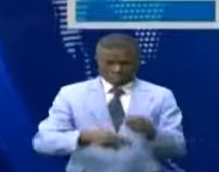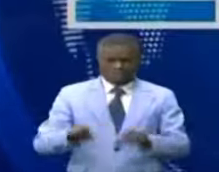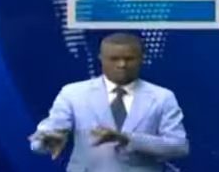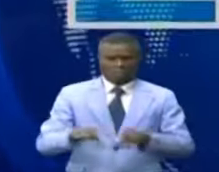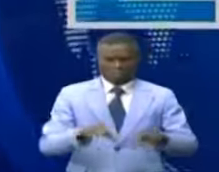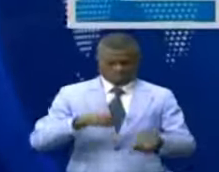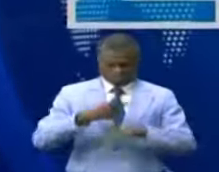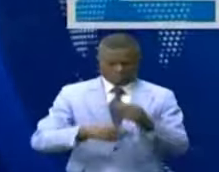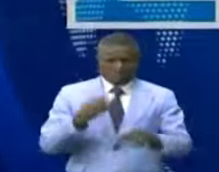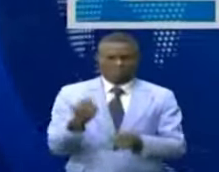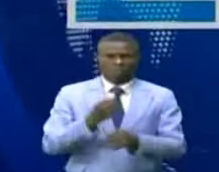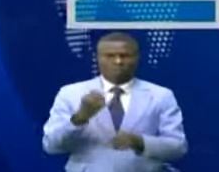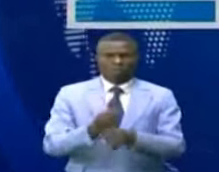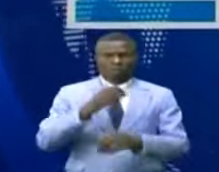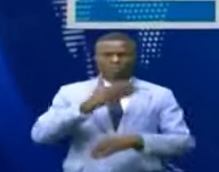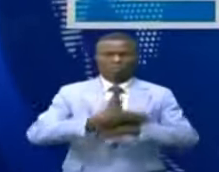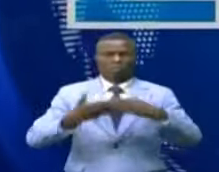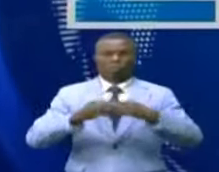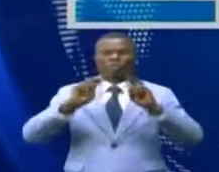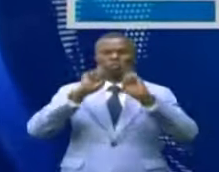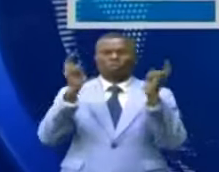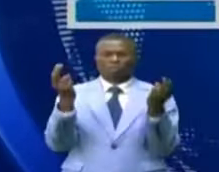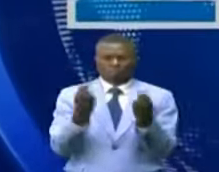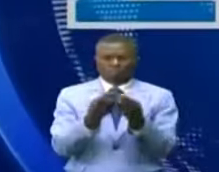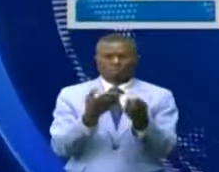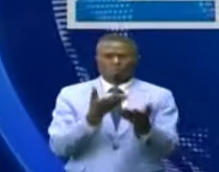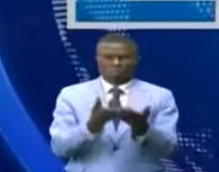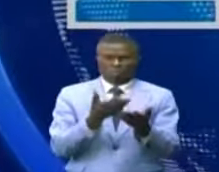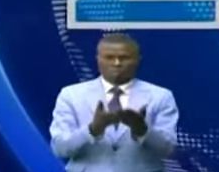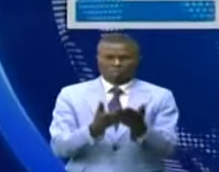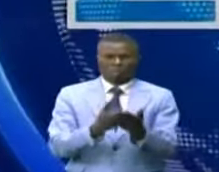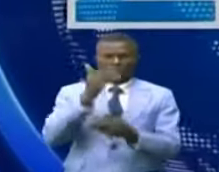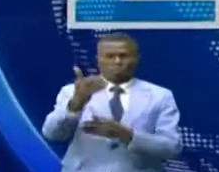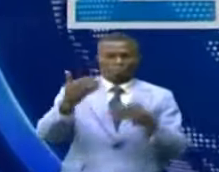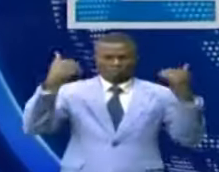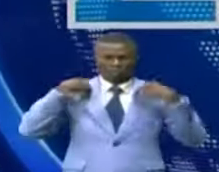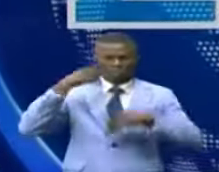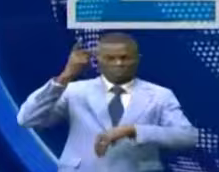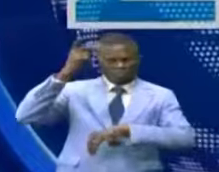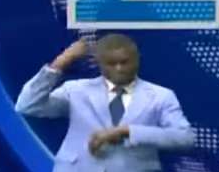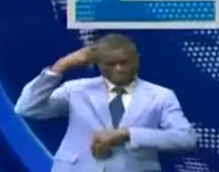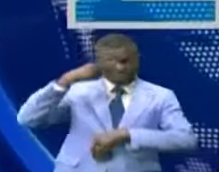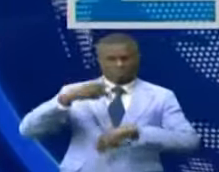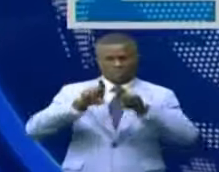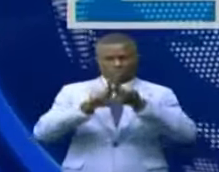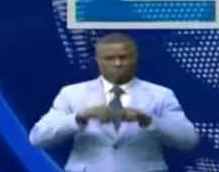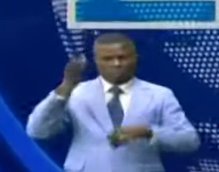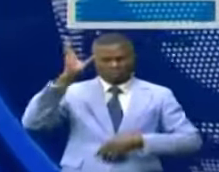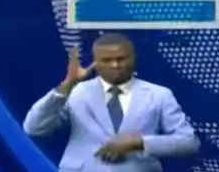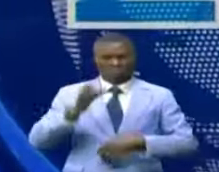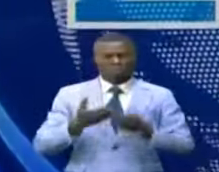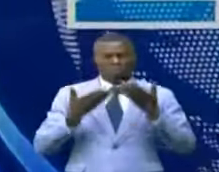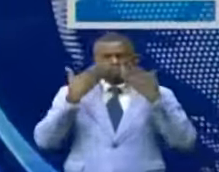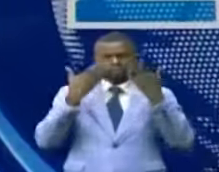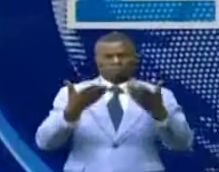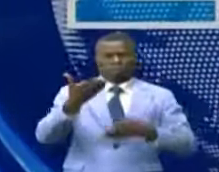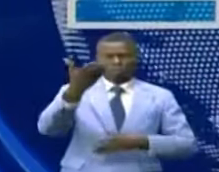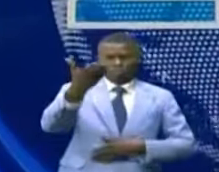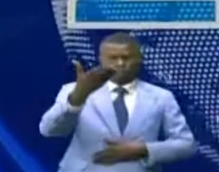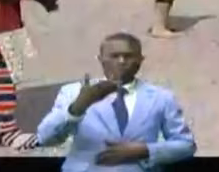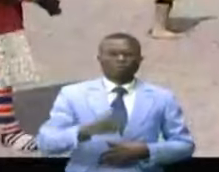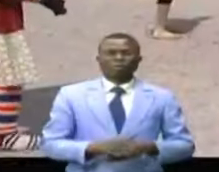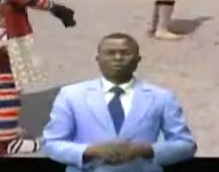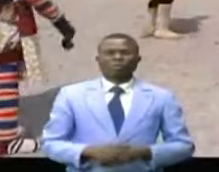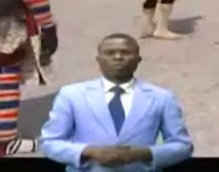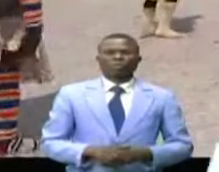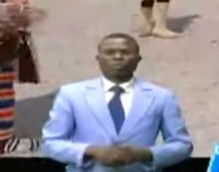cérémonie du lancement des travaux de construction de cette usine devant les autorités politico-coutumières. C'est un reportage de la RTNC Colwesi.